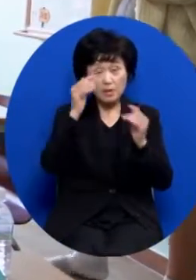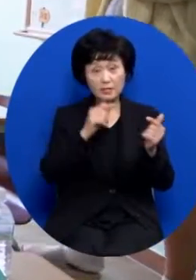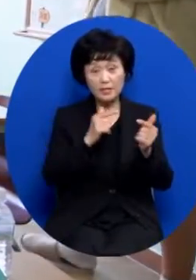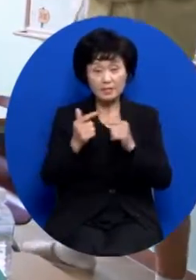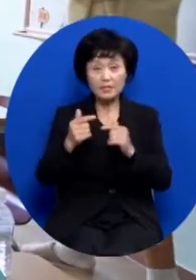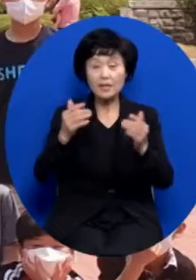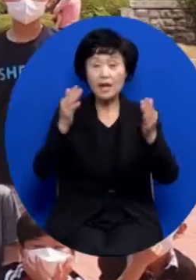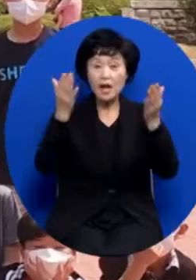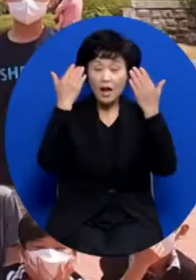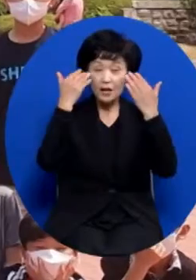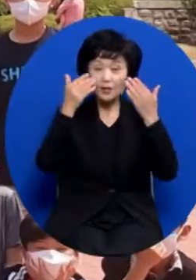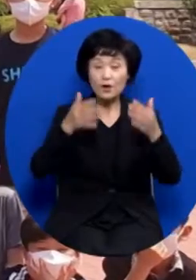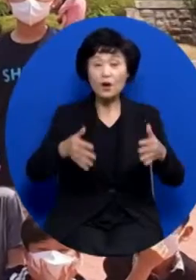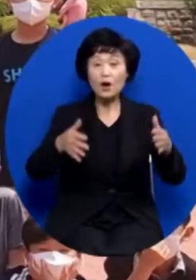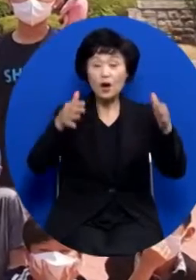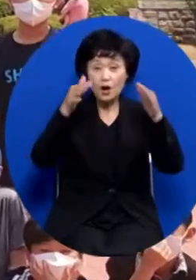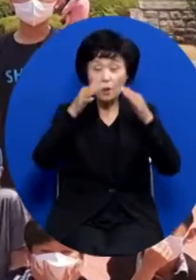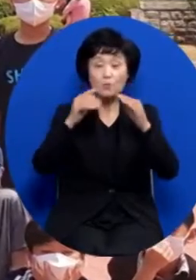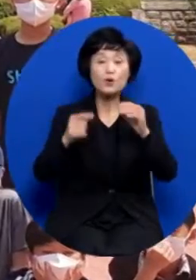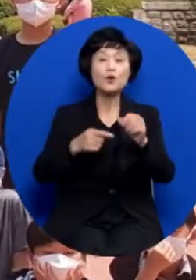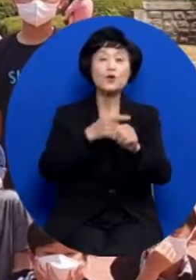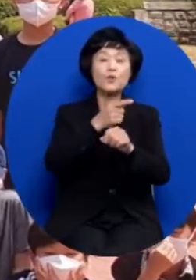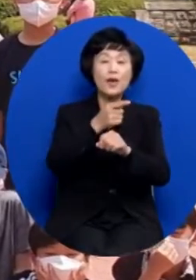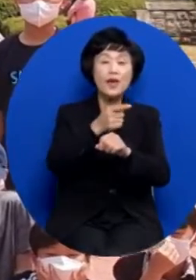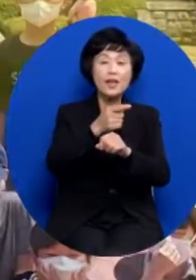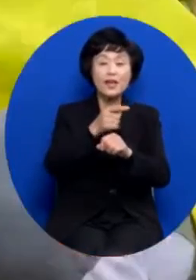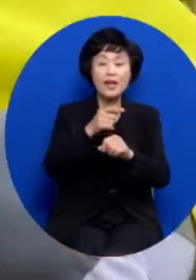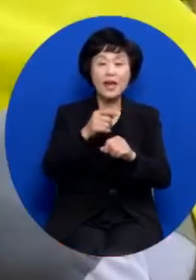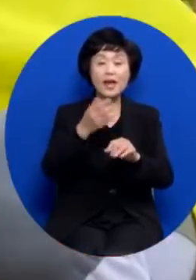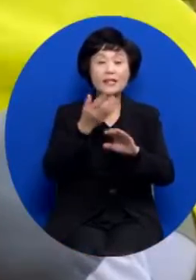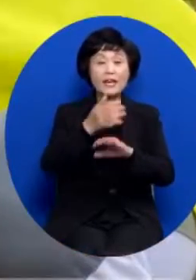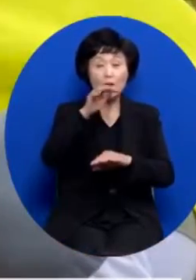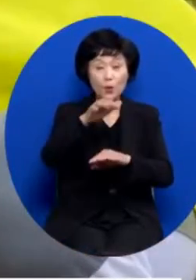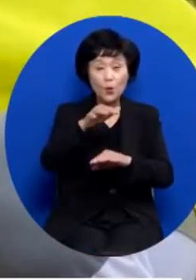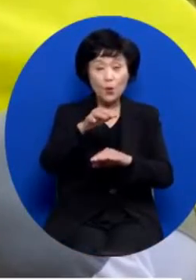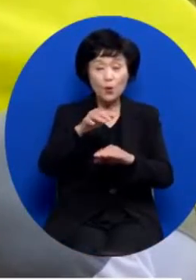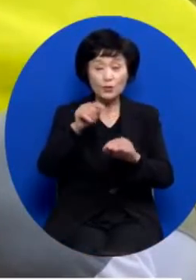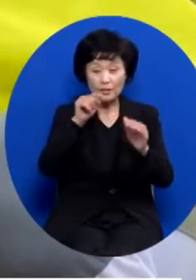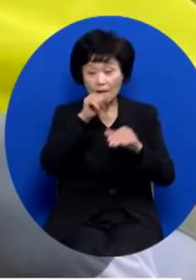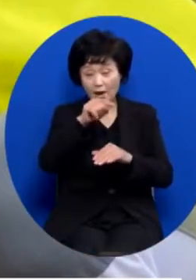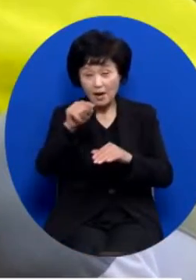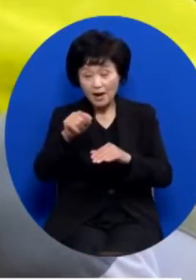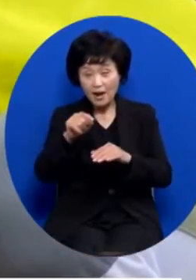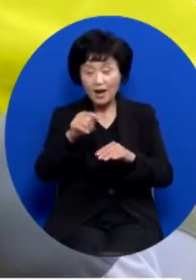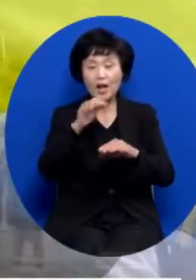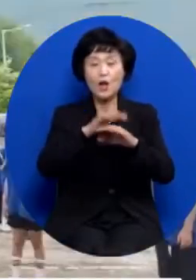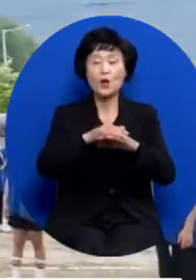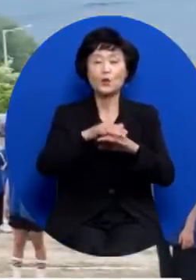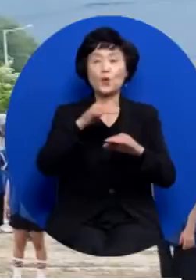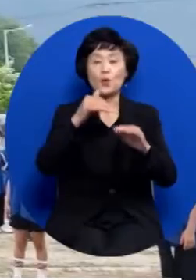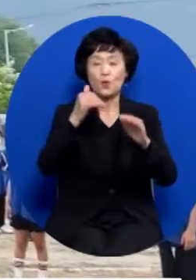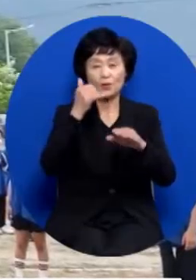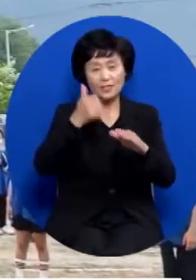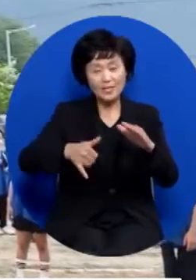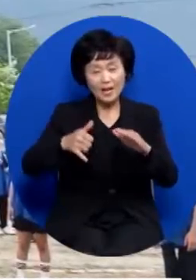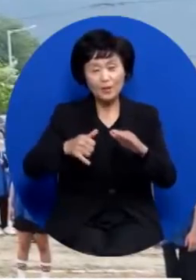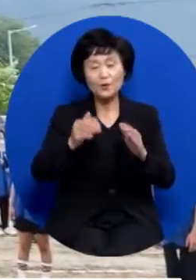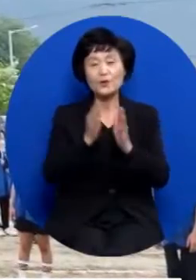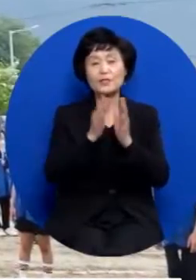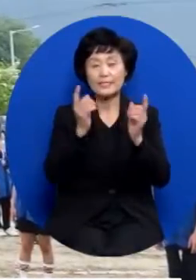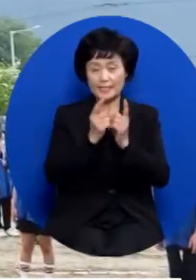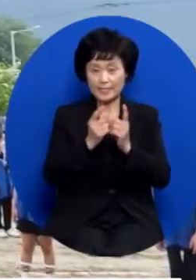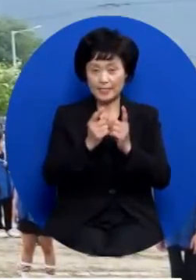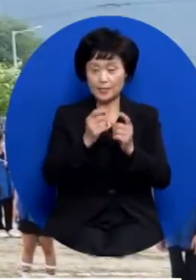학교 건물을 떠나 정기적인 탐방 활동을 통해 작은 농사도 지으며 지역사회 역사를 직접 체험하고 하나님이